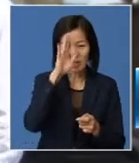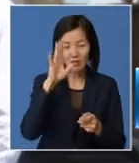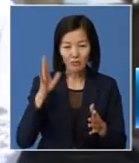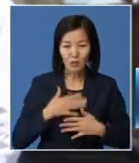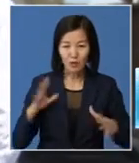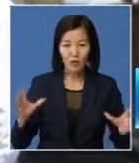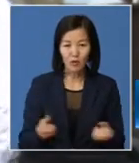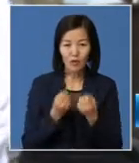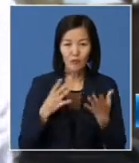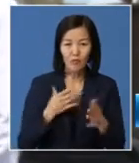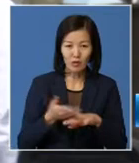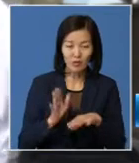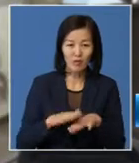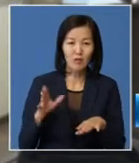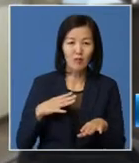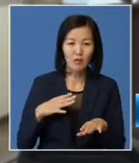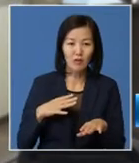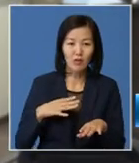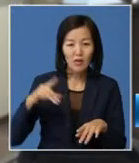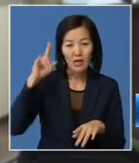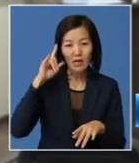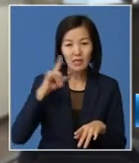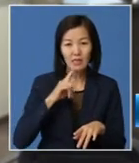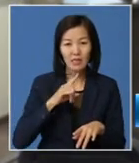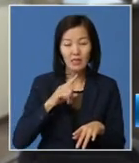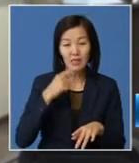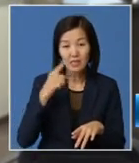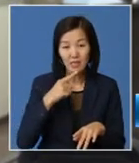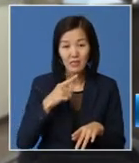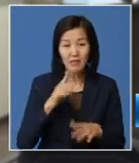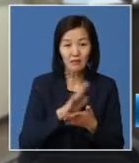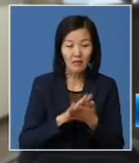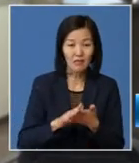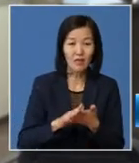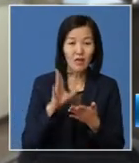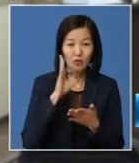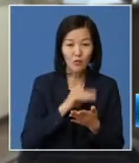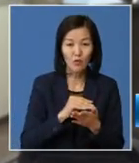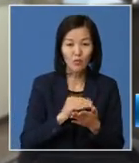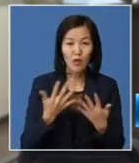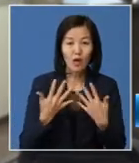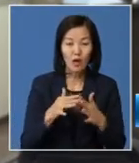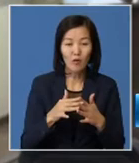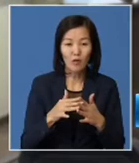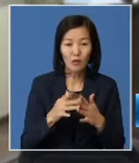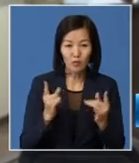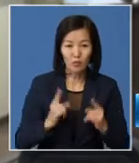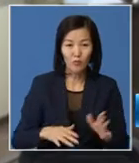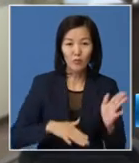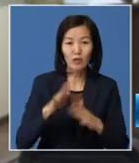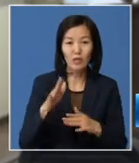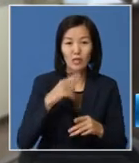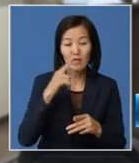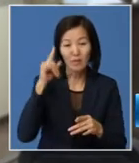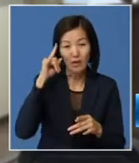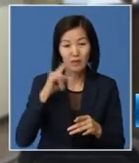құтқарды. Сонда қиыншылықтар болды. Және енді мен қазақты ортада өскесін, қазақ жерінде өскесін, қазақи ауылдан шыққан бала боласын, менің тілім қазақша